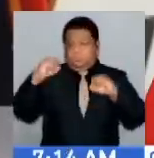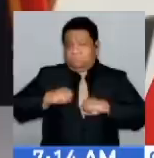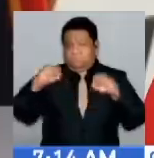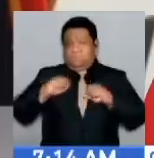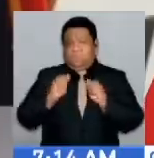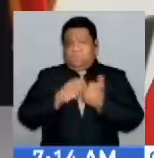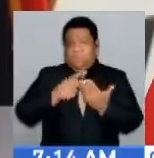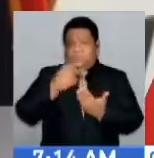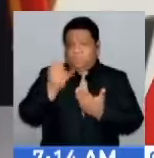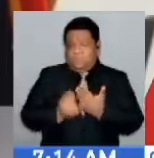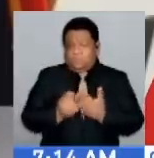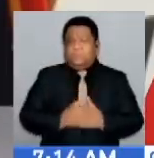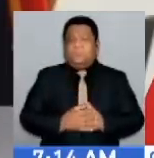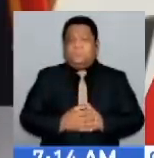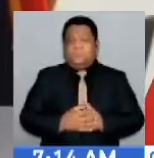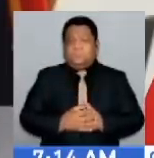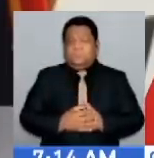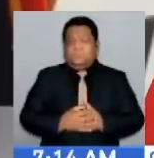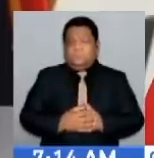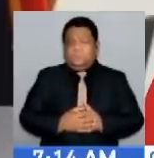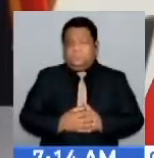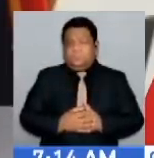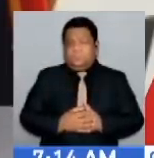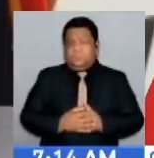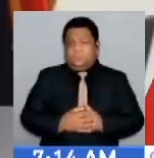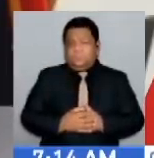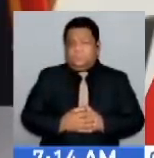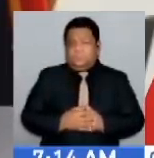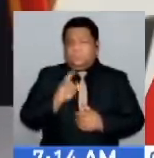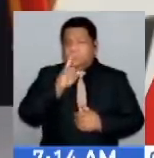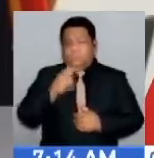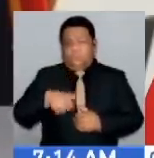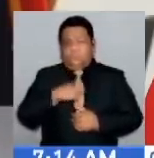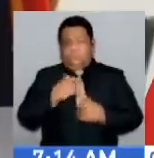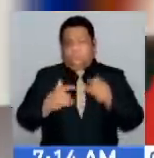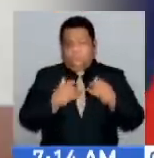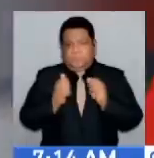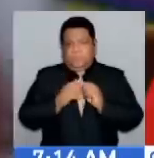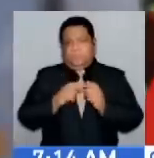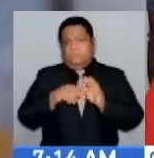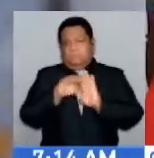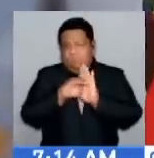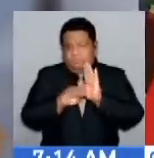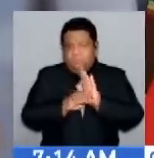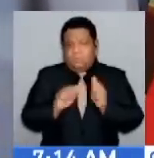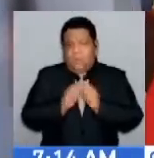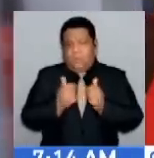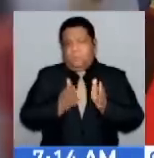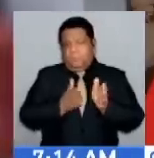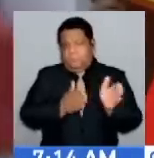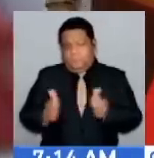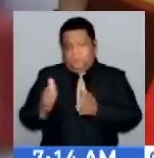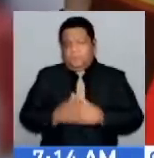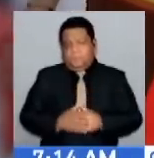the investors were upbeat about these policy reforms and directions. Ito ang unang